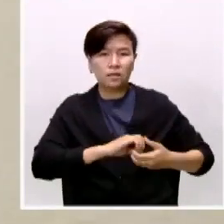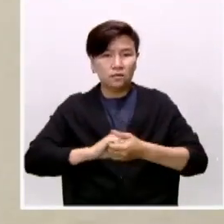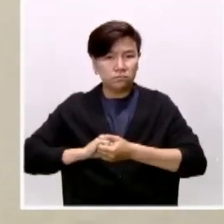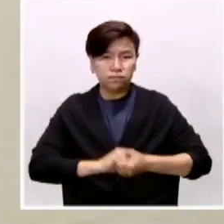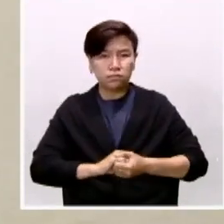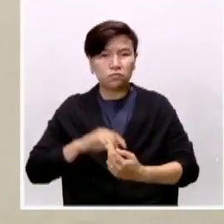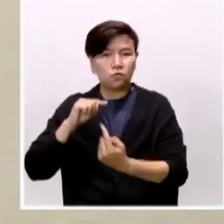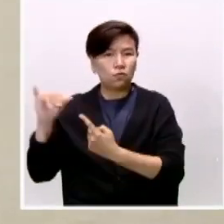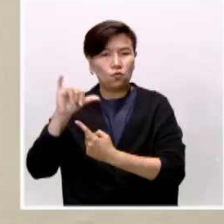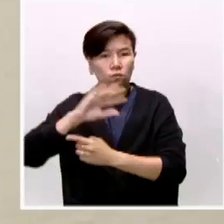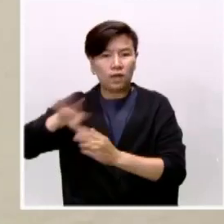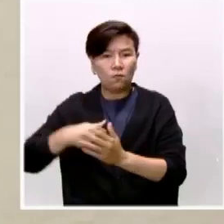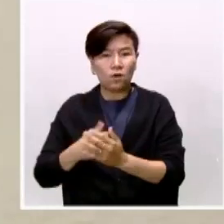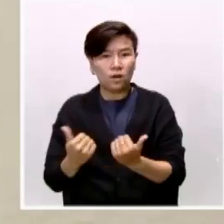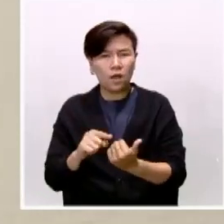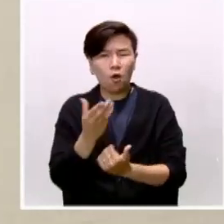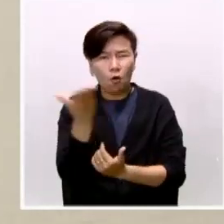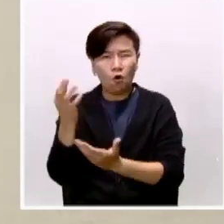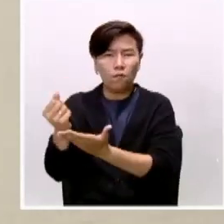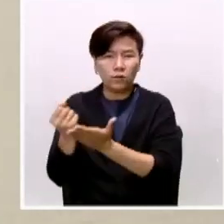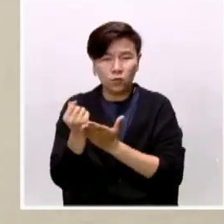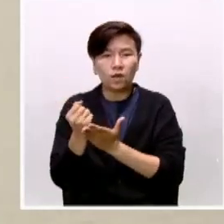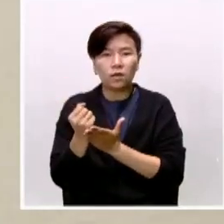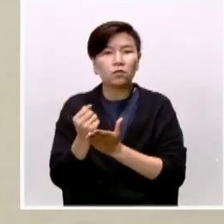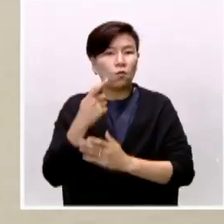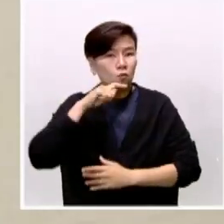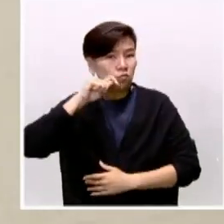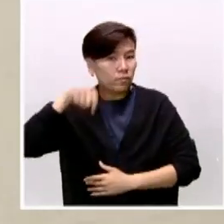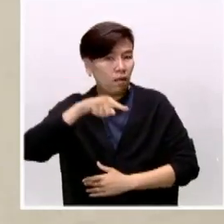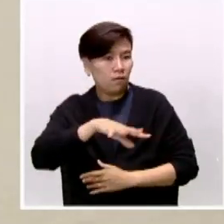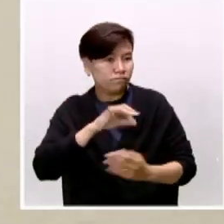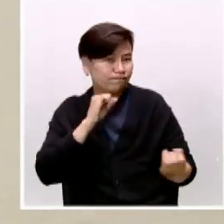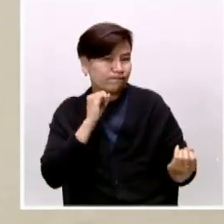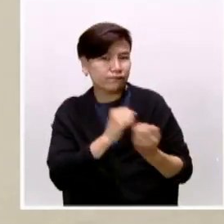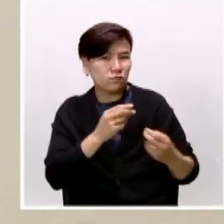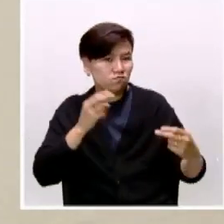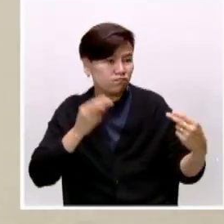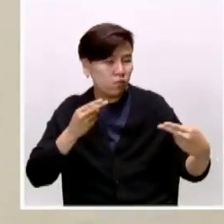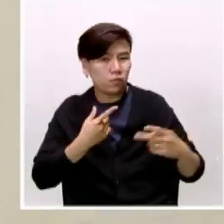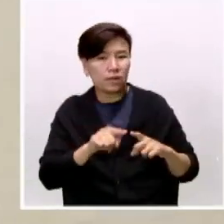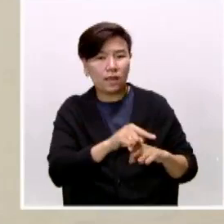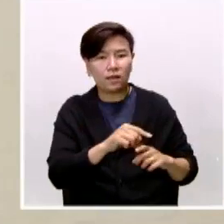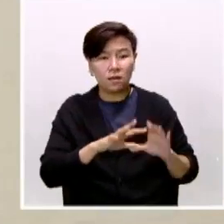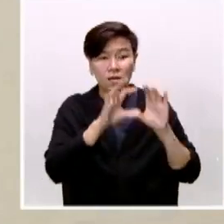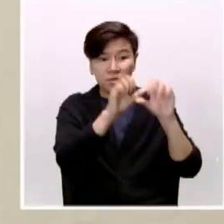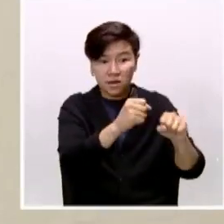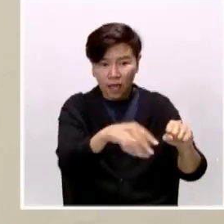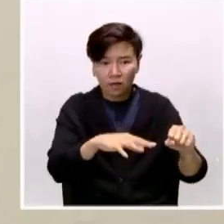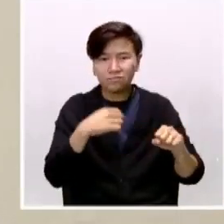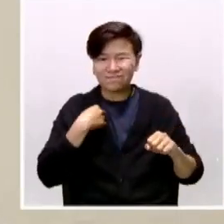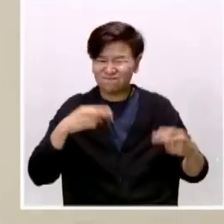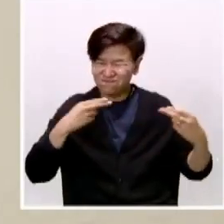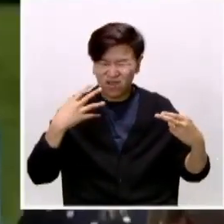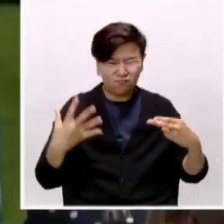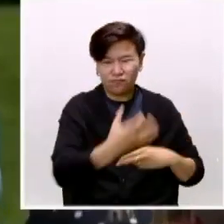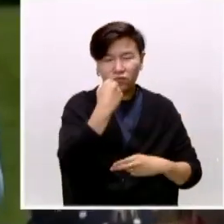ค่ะแล้วก็ขออาวุธหนักเพิ่มอย่างเร่งด่วนที่สุดเพื่อให้ยูเครนนำไปใช้ปลดปล่อยดินแดนที่ถูกรัสเซียครอบครองไปได้นะคะยูเครนหวังว่าการ